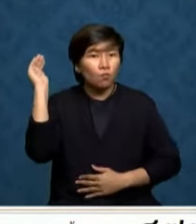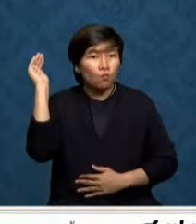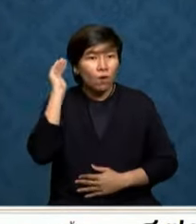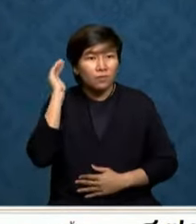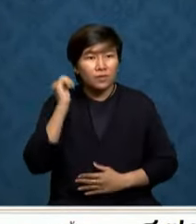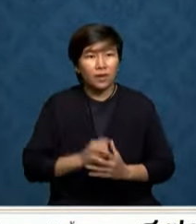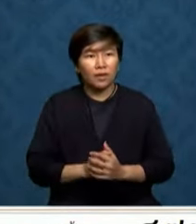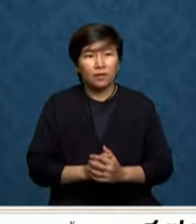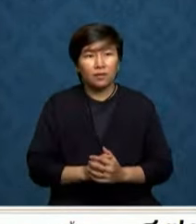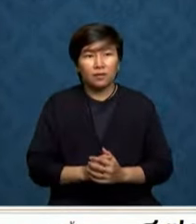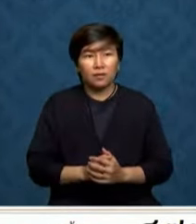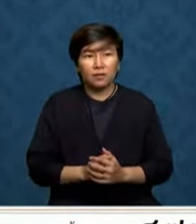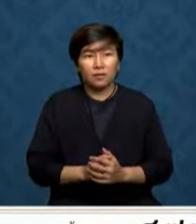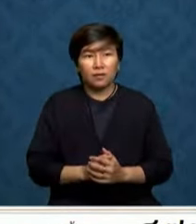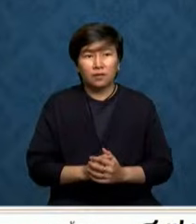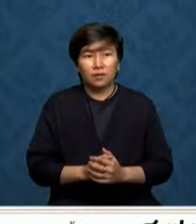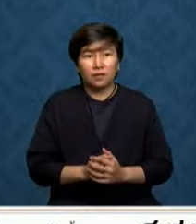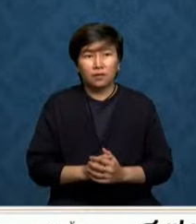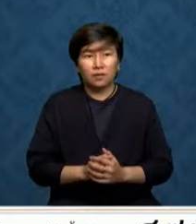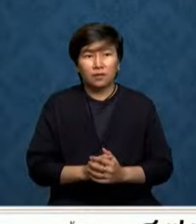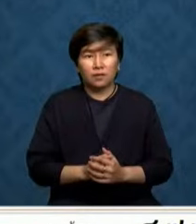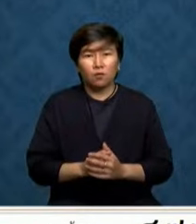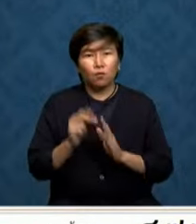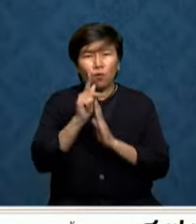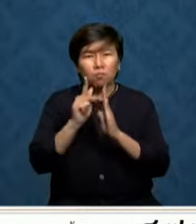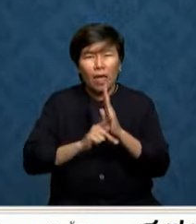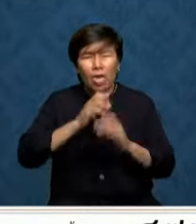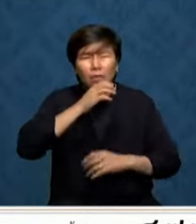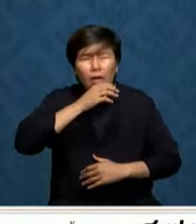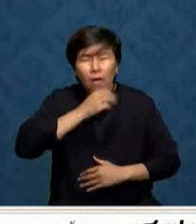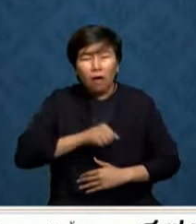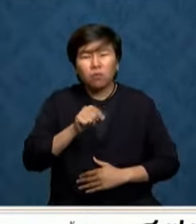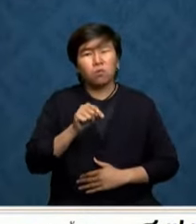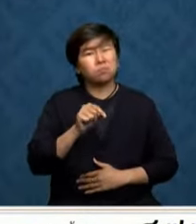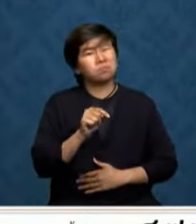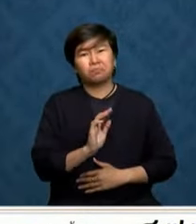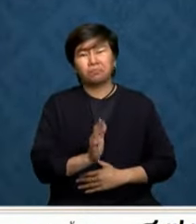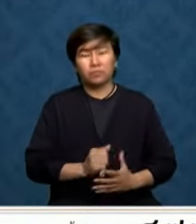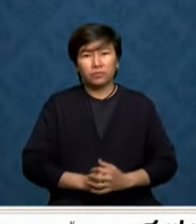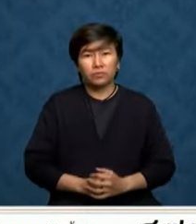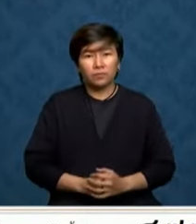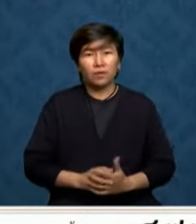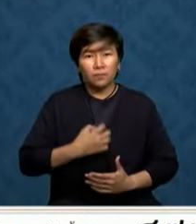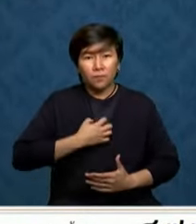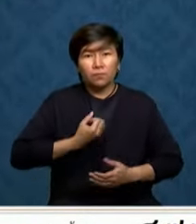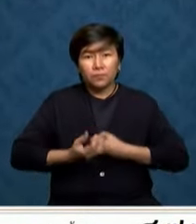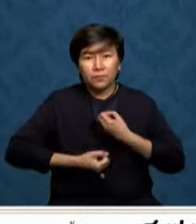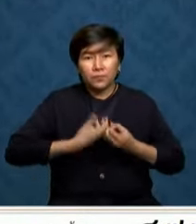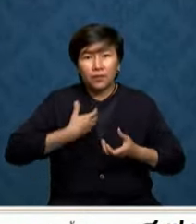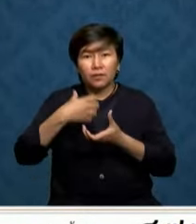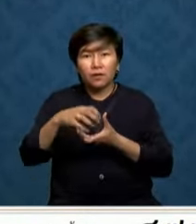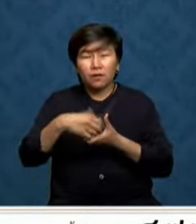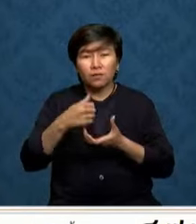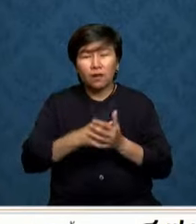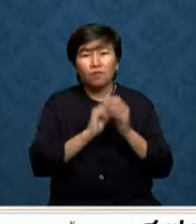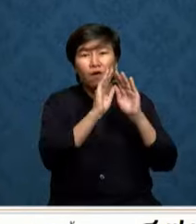ลัทธิความเชื่อและหมายที่ค่ำึก็อยากเรียนผ่านเพื่อนสมาชิกผ่านท่านประธานถึง